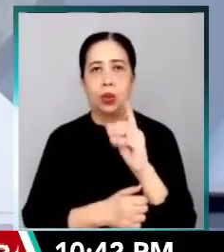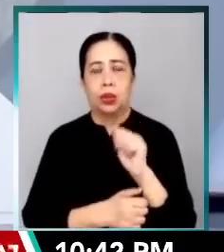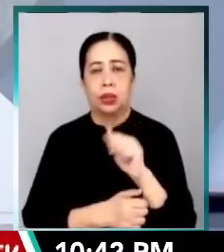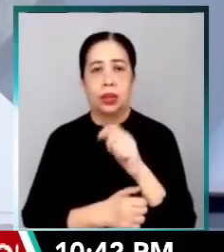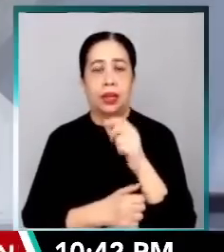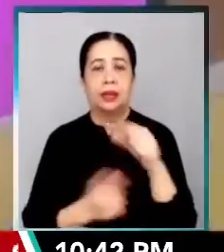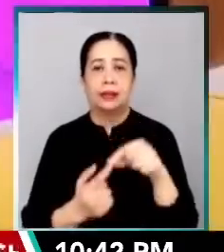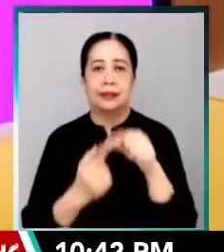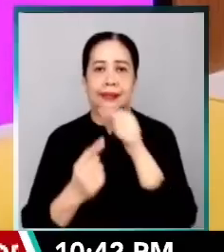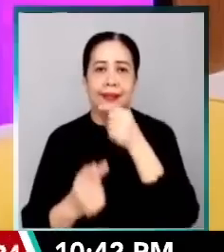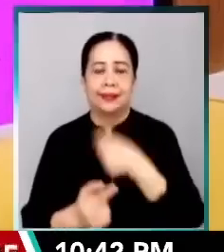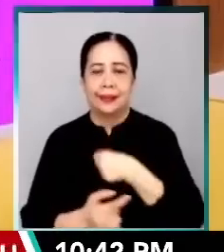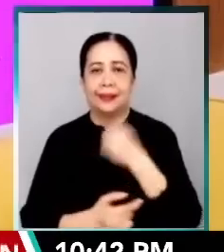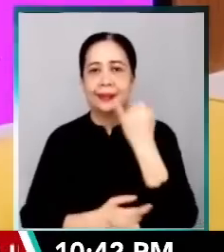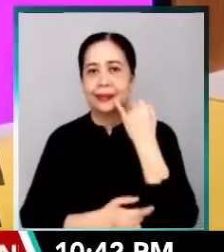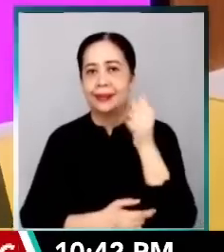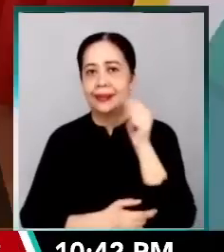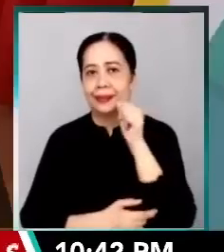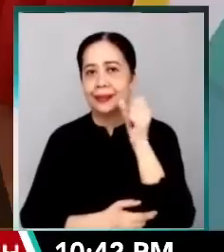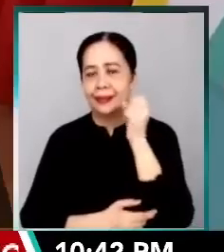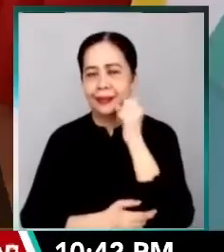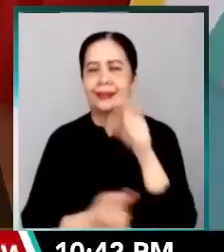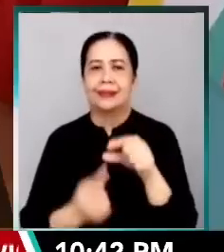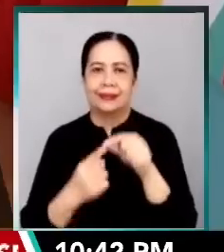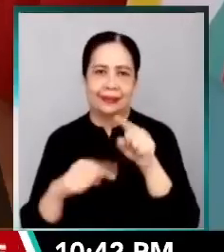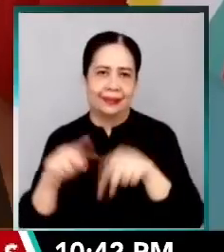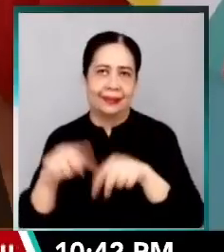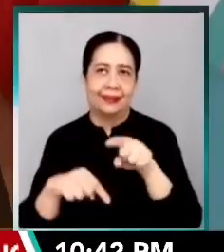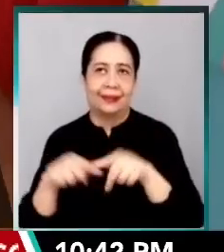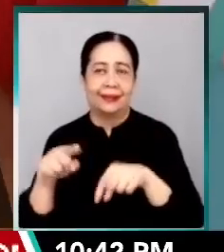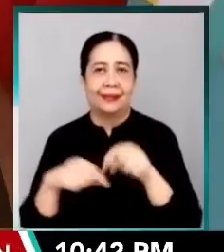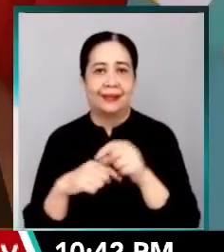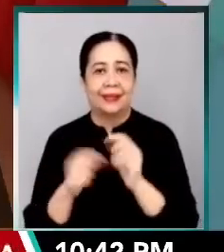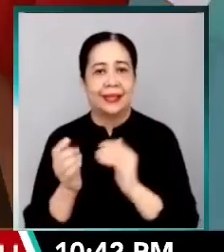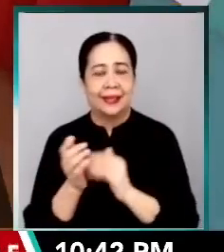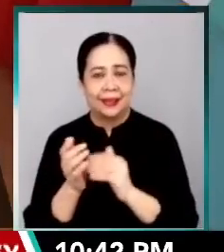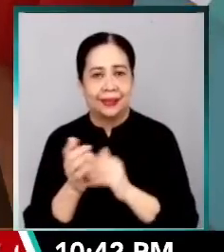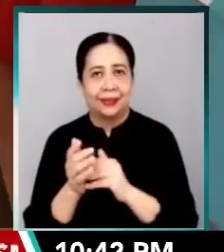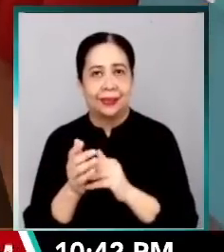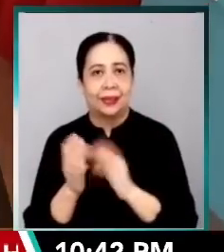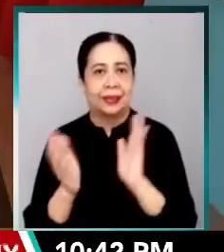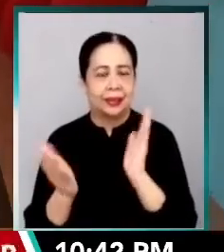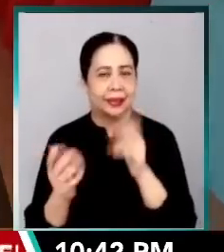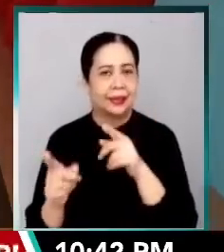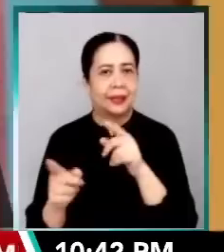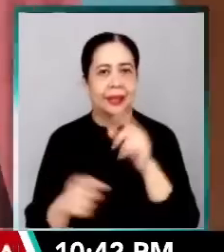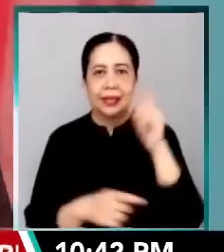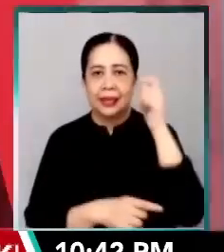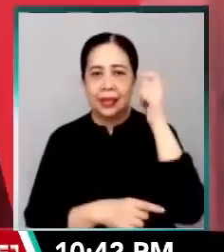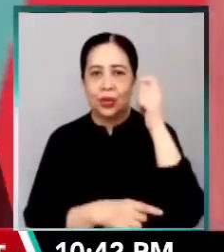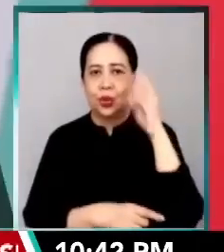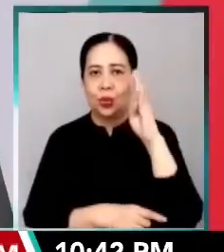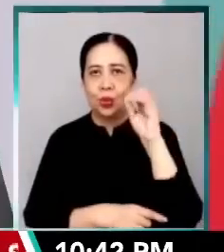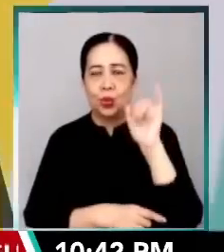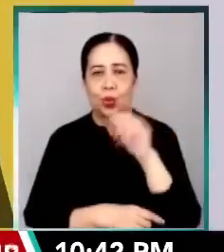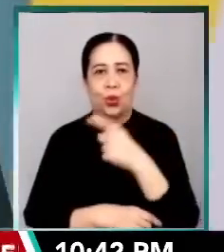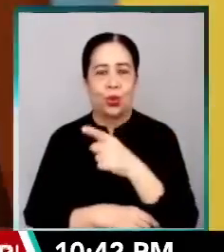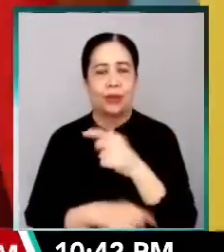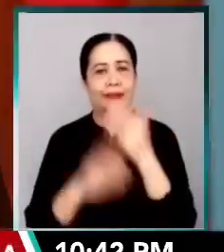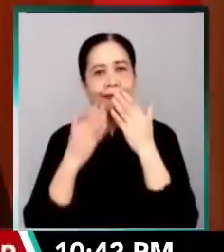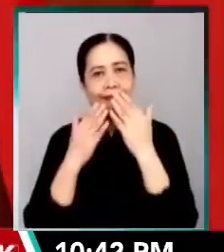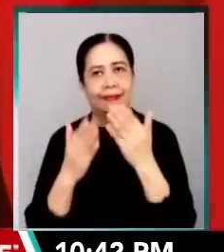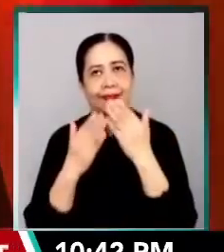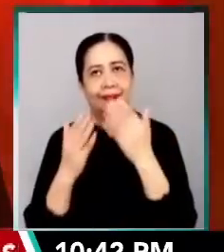Santos. Espesyal na kaibigan daw, kung ituring ni Tito Boy si Juday. Nagpapasalamat daw siya